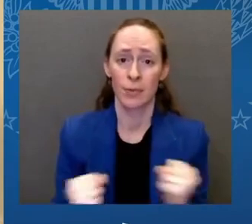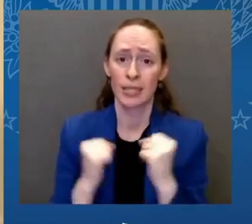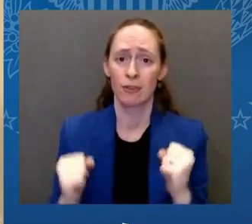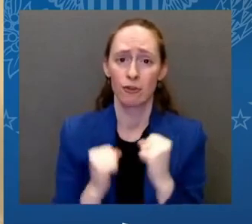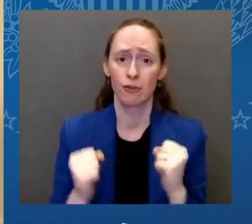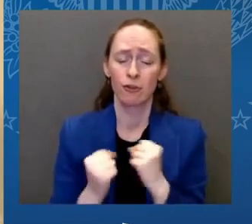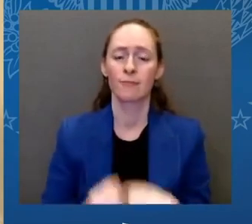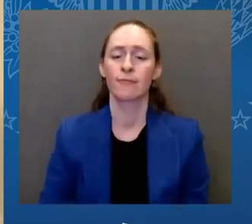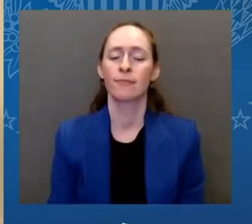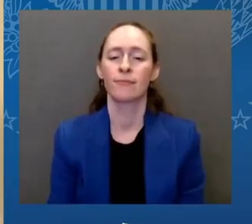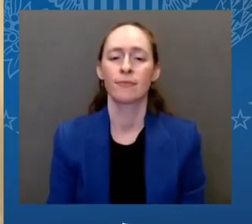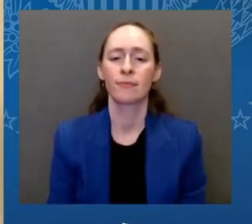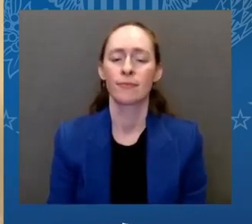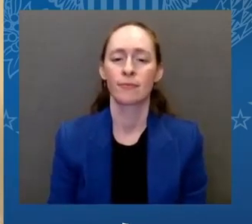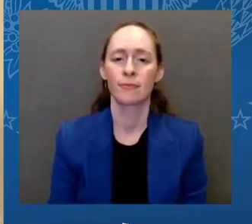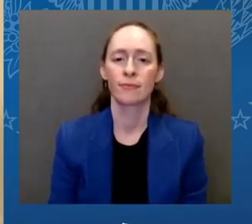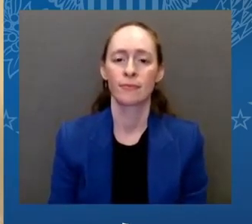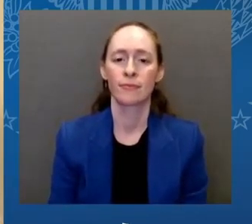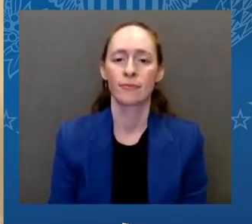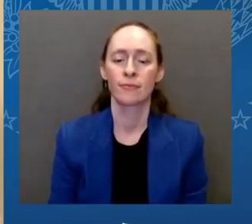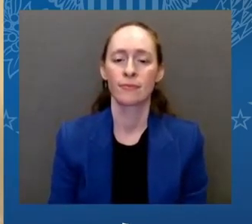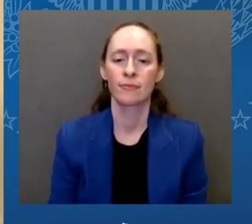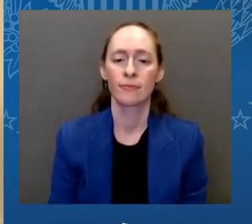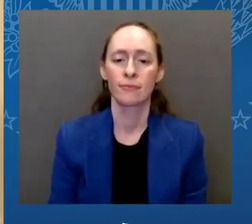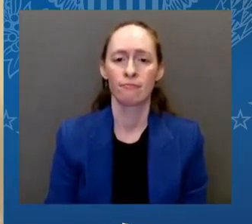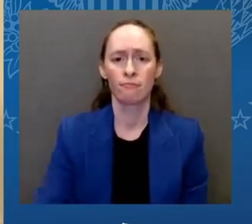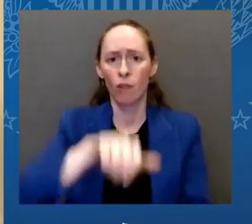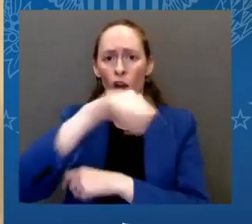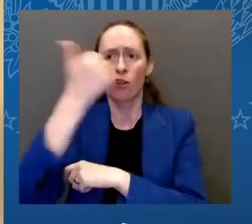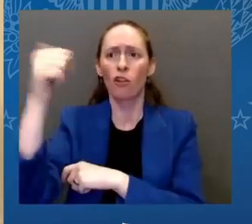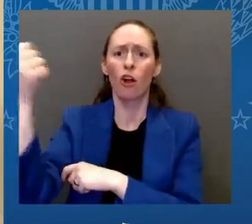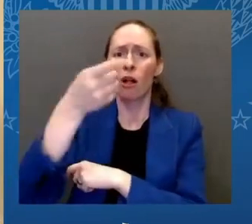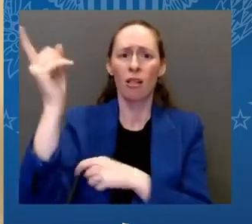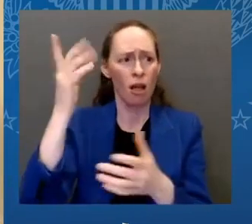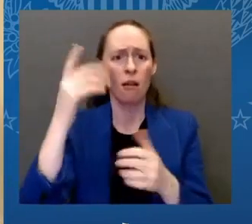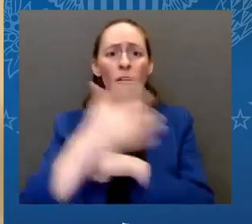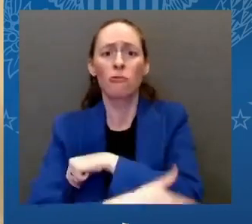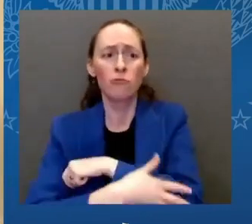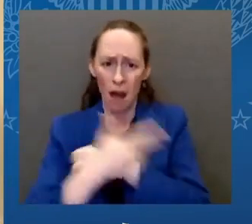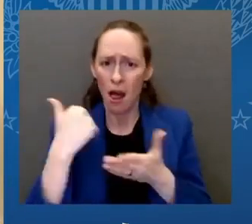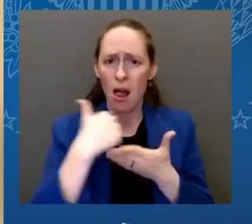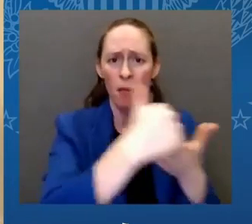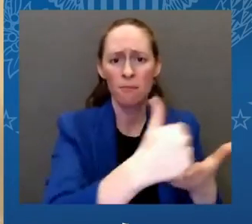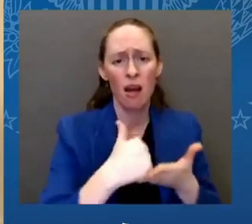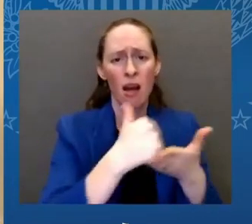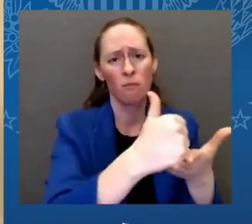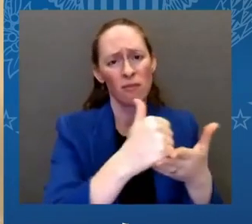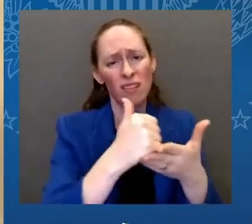світові надають цю допомогу з історично безпрецедентною